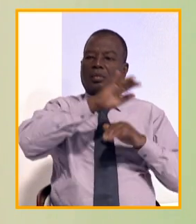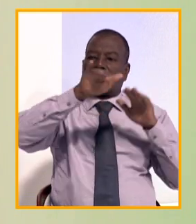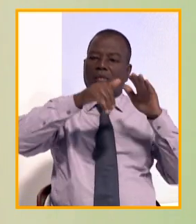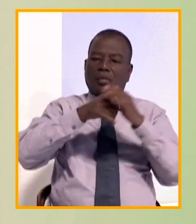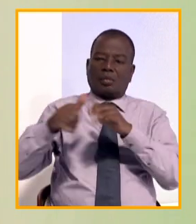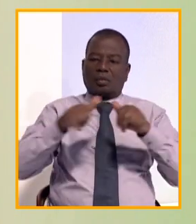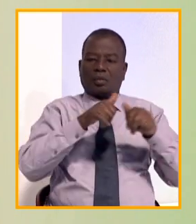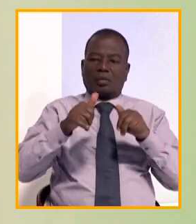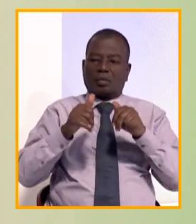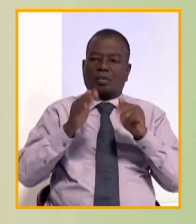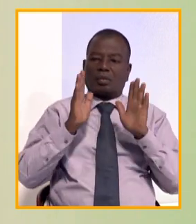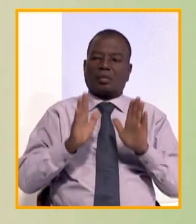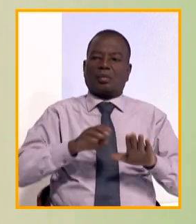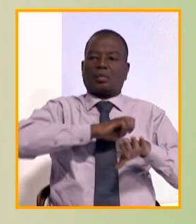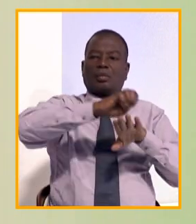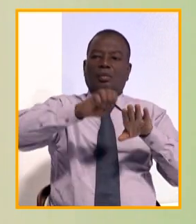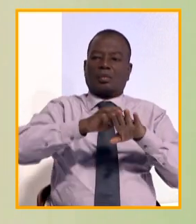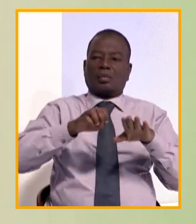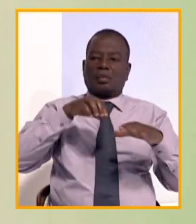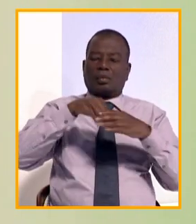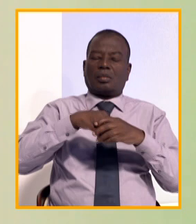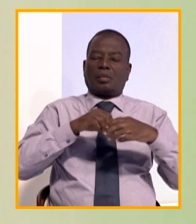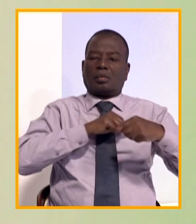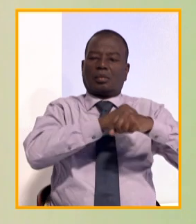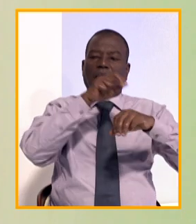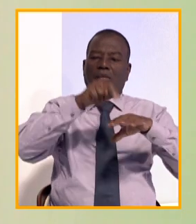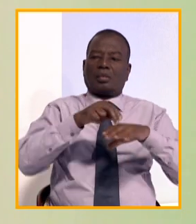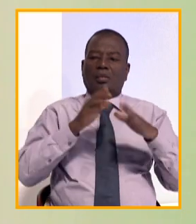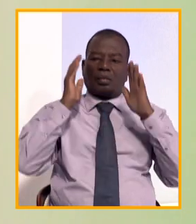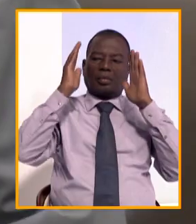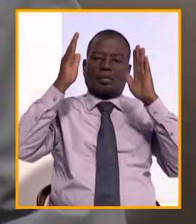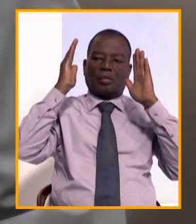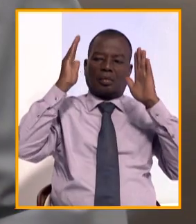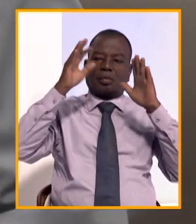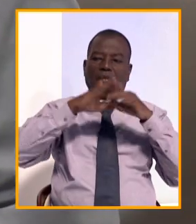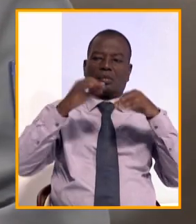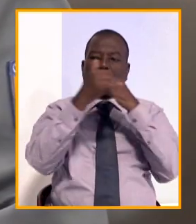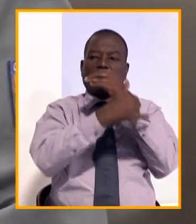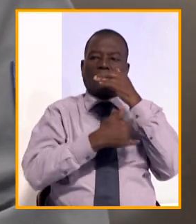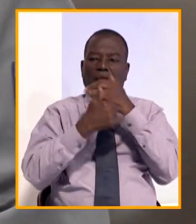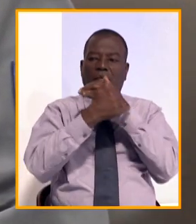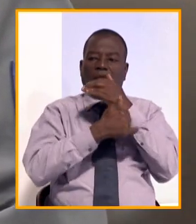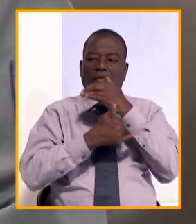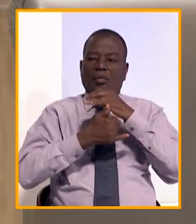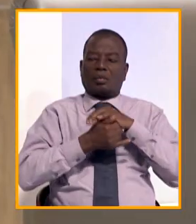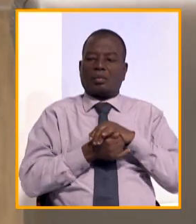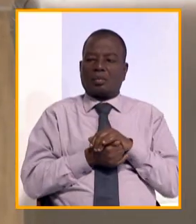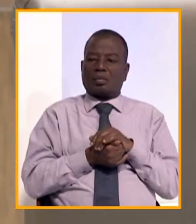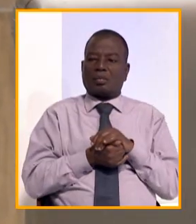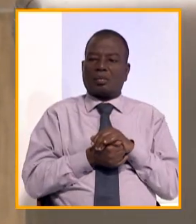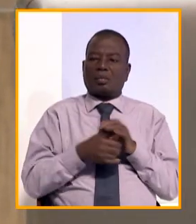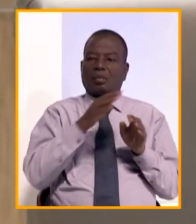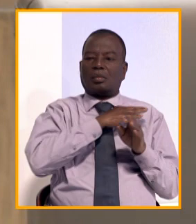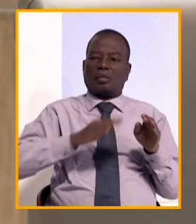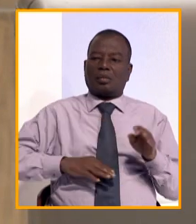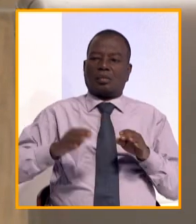l'ensemble des acteurs engagés dans la sécurisation et la stabilité de notre pays. Les membres